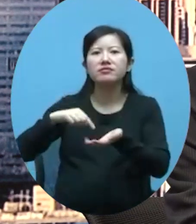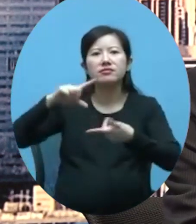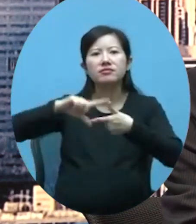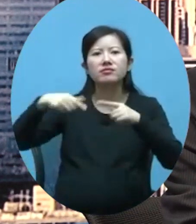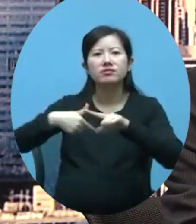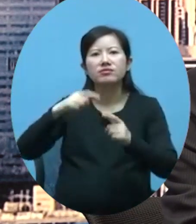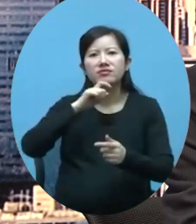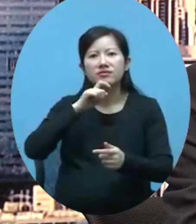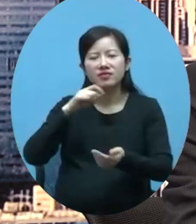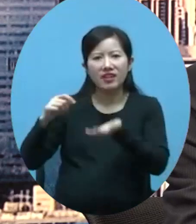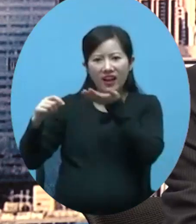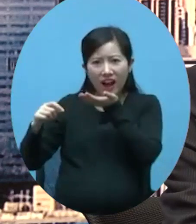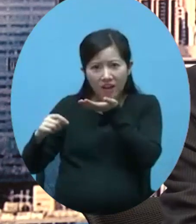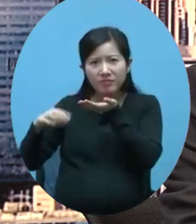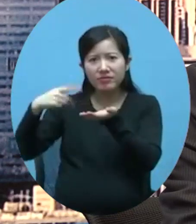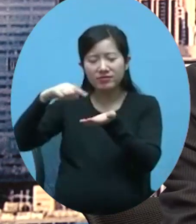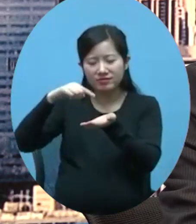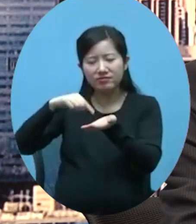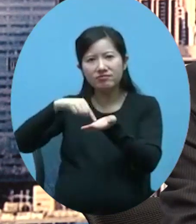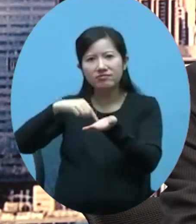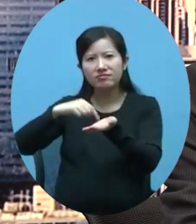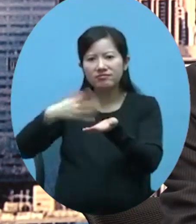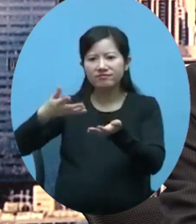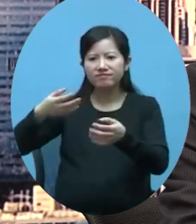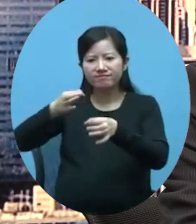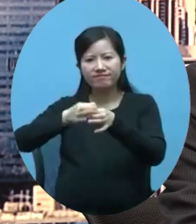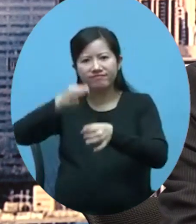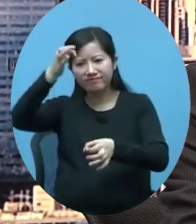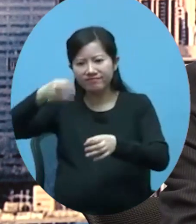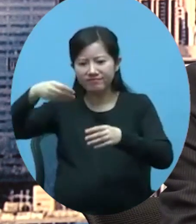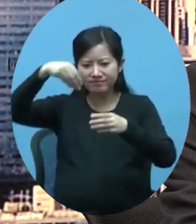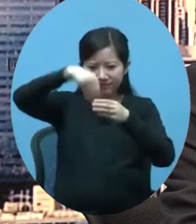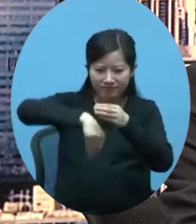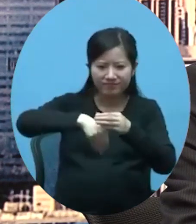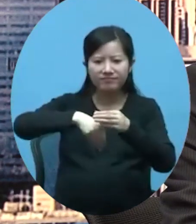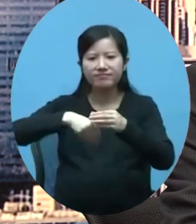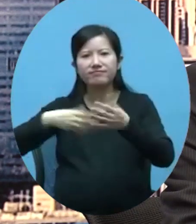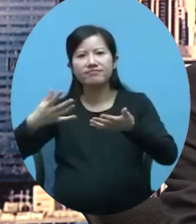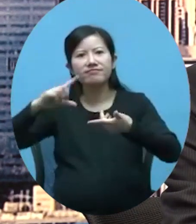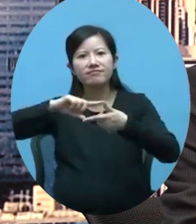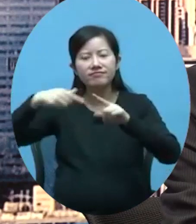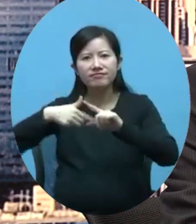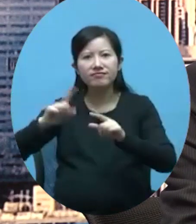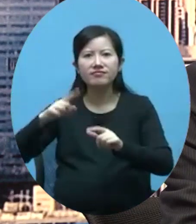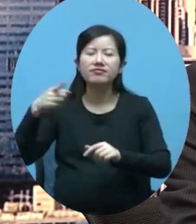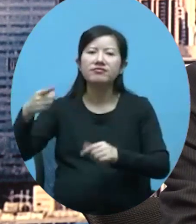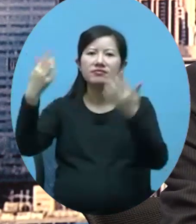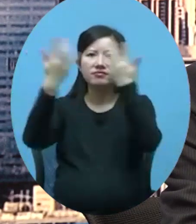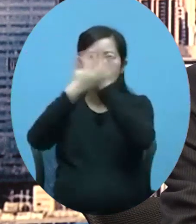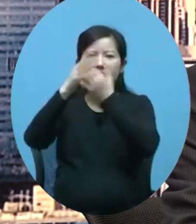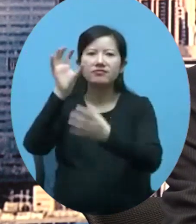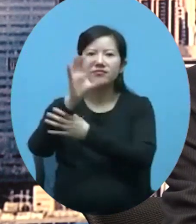怎樣去包裝那個樣本怎樣安全地包好它以及怎樣清潔